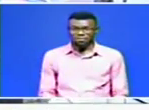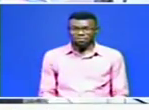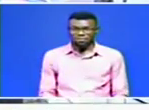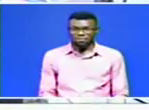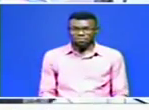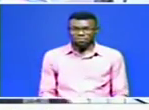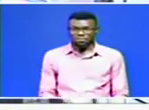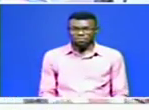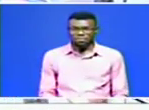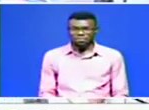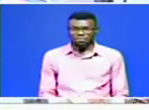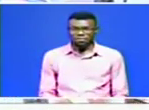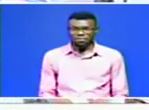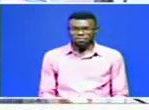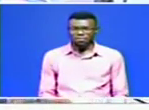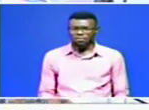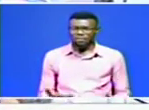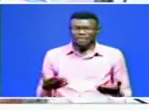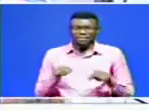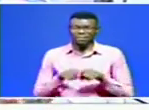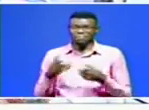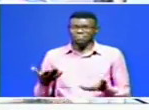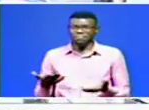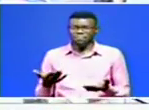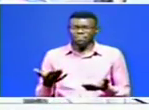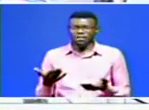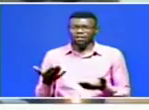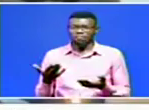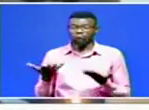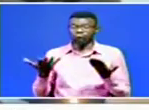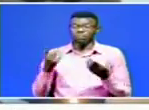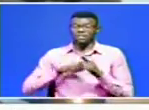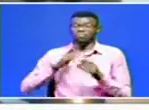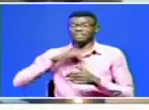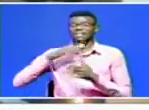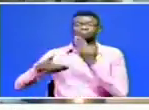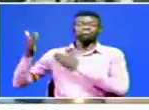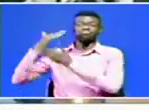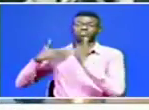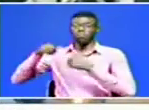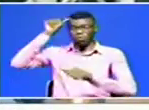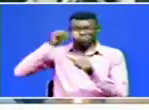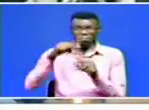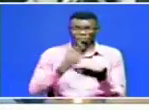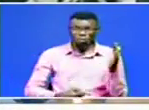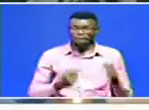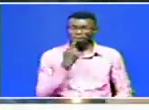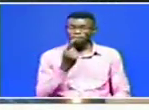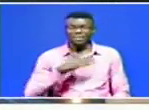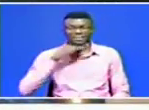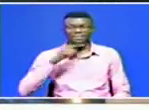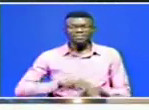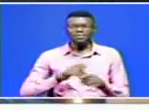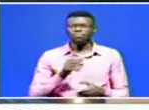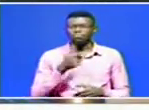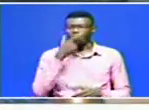Rather than what people will say about you, what will history say about you? Hayati Mzee Moi alifariki akiwa na umri wa